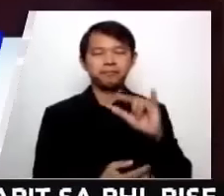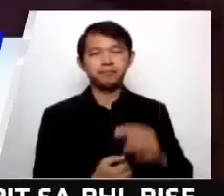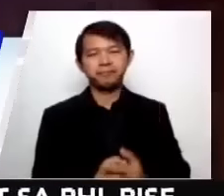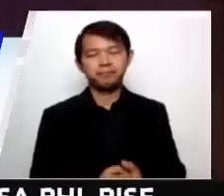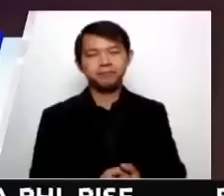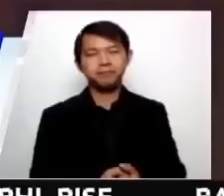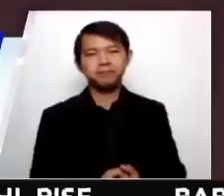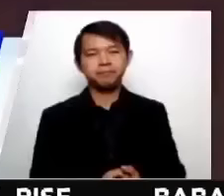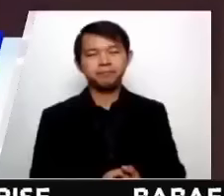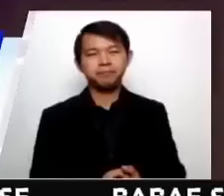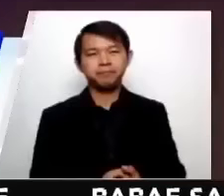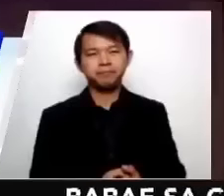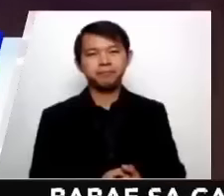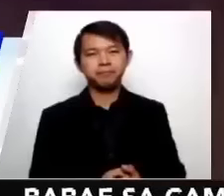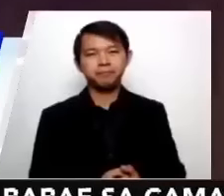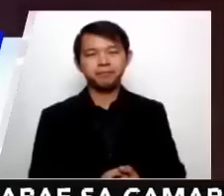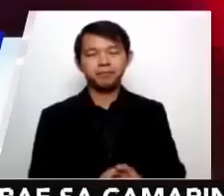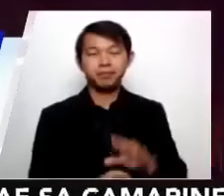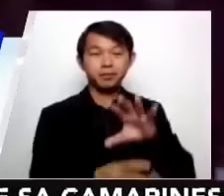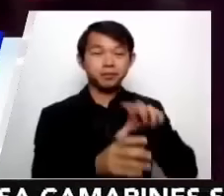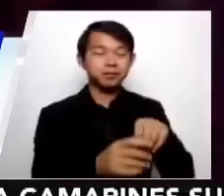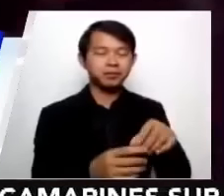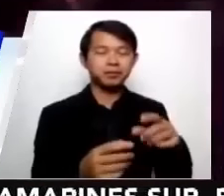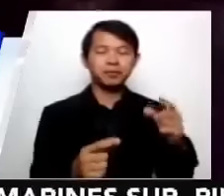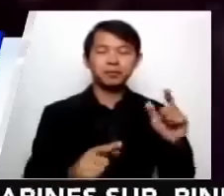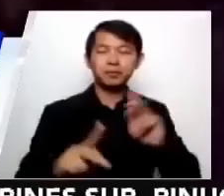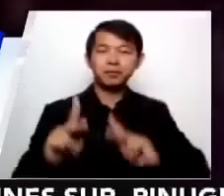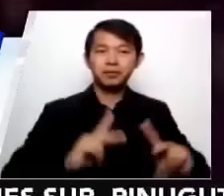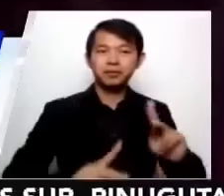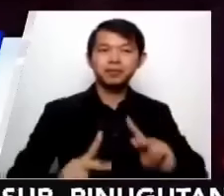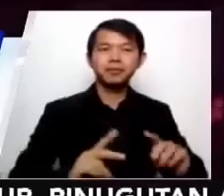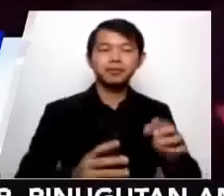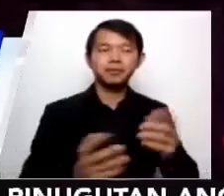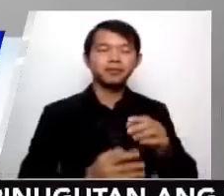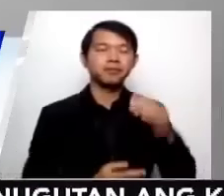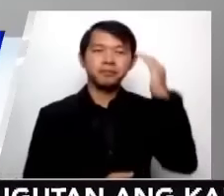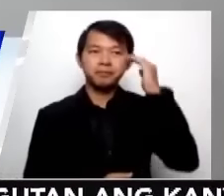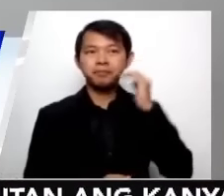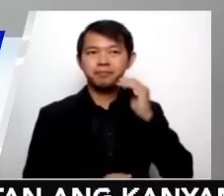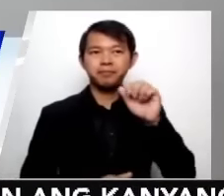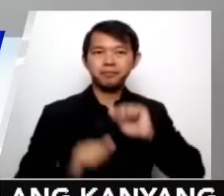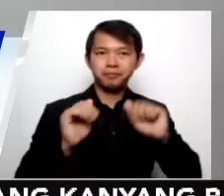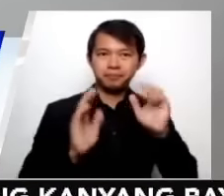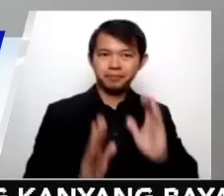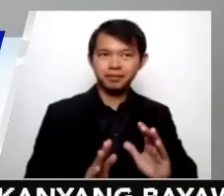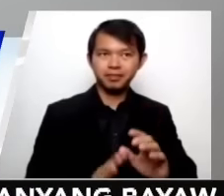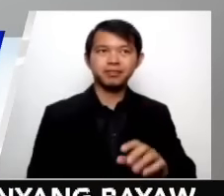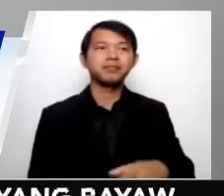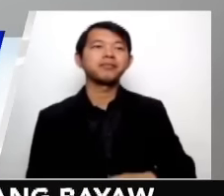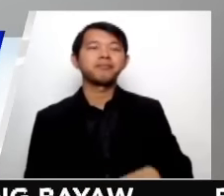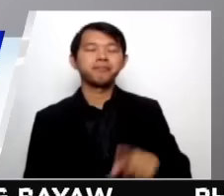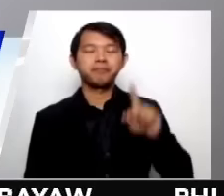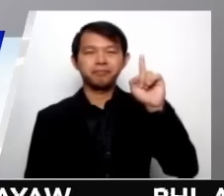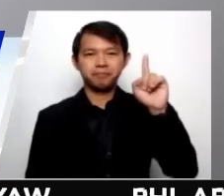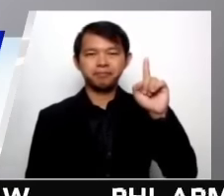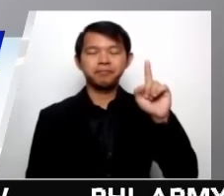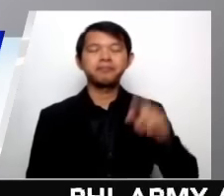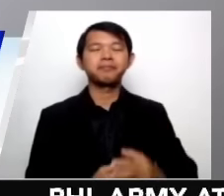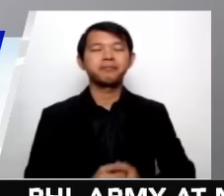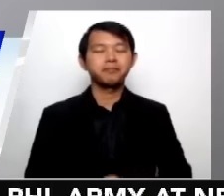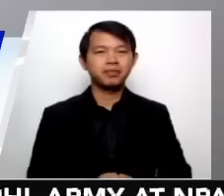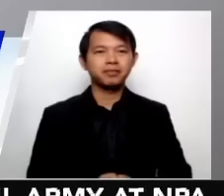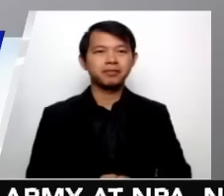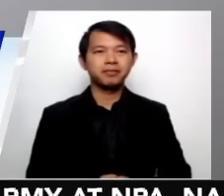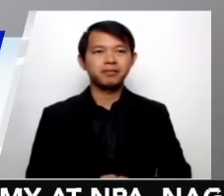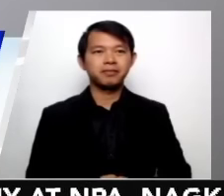Present din sa concert ang SHINee member at K-drama actor na si Choi Minho. Nagdulot pa ng K-lig sa fans ang pagtawag niya ng